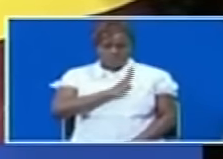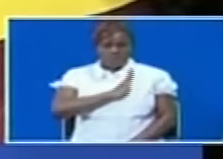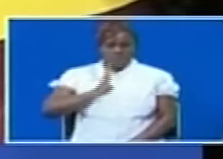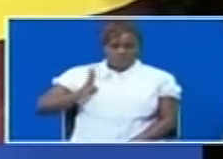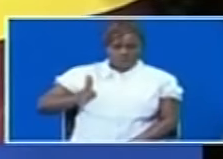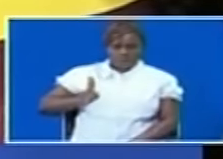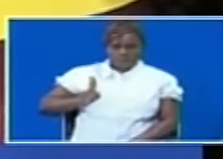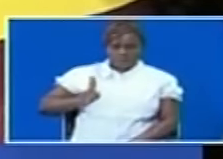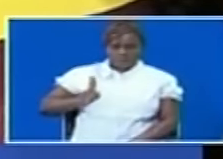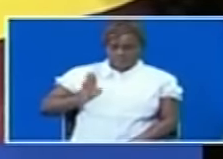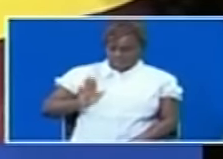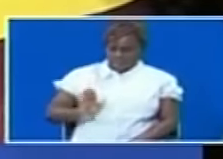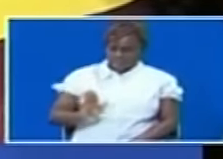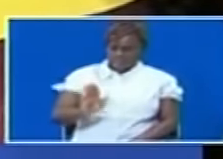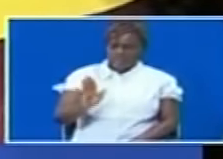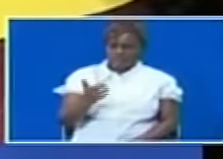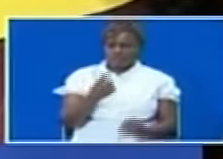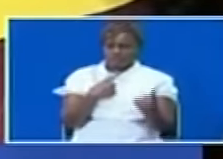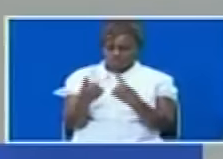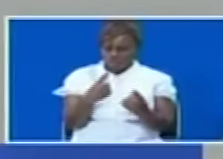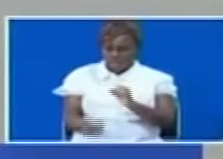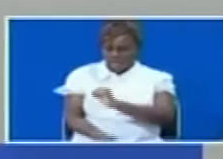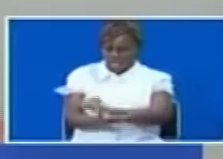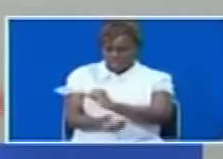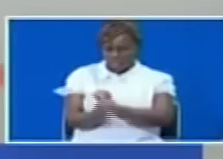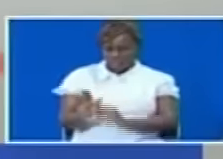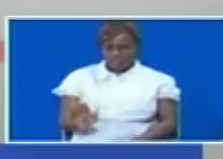Chelanga, ambaye alipata kigugumizi cha kujieleza.